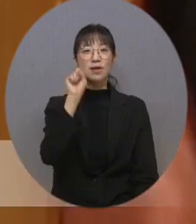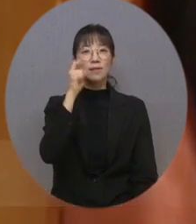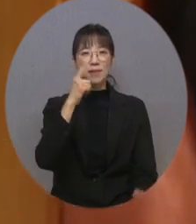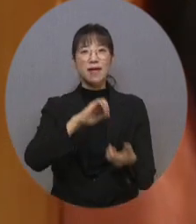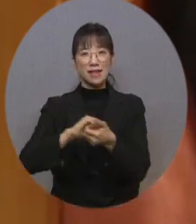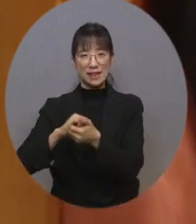받게 됩니다